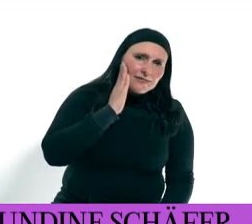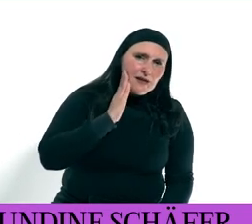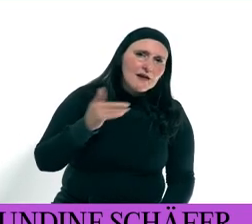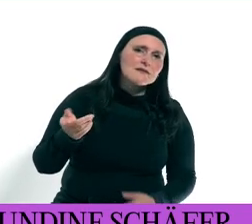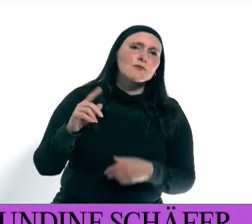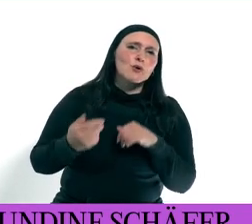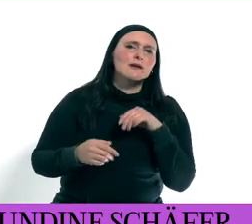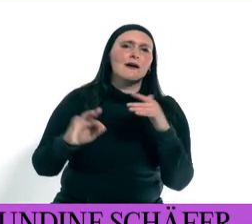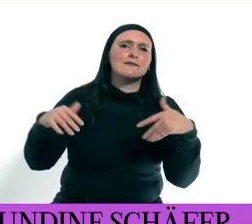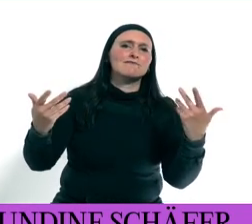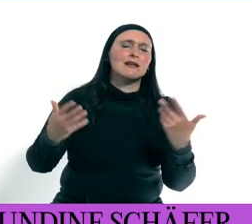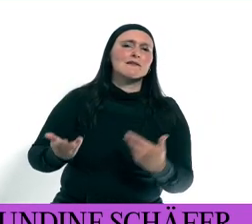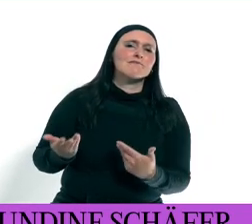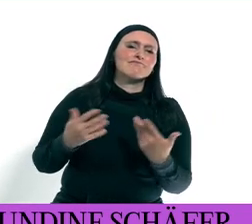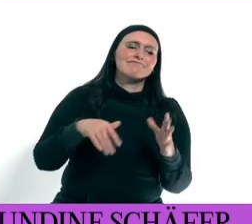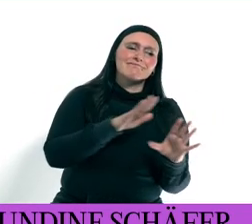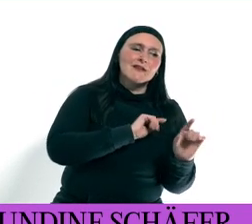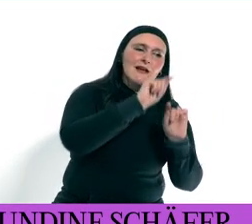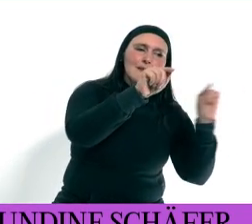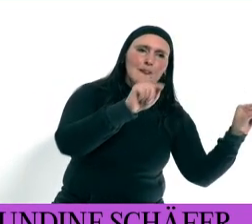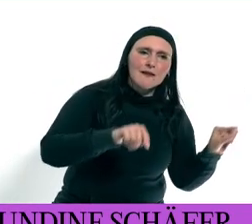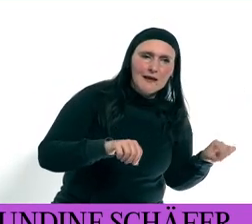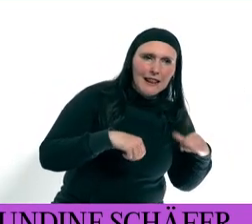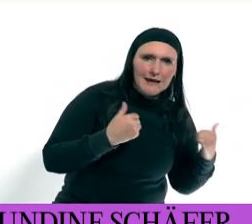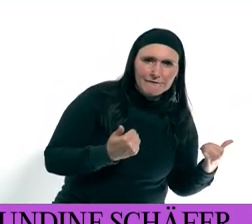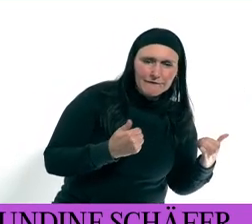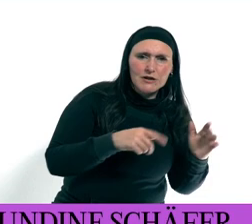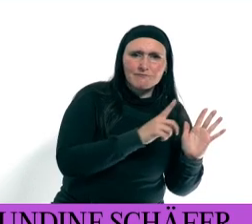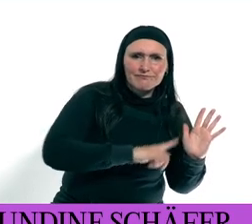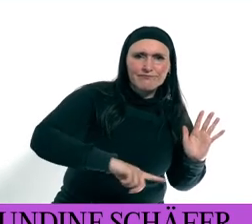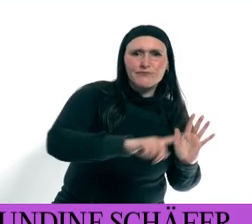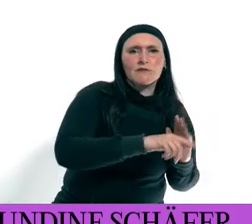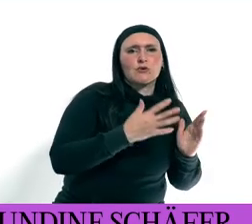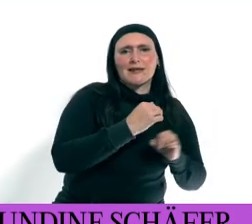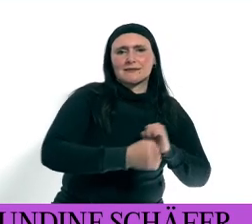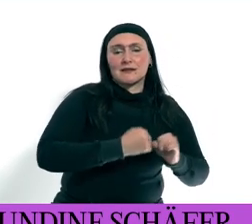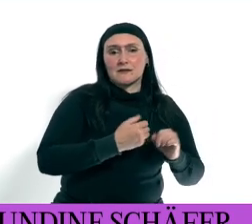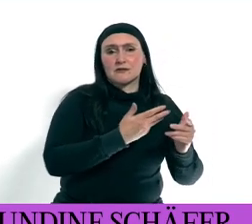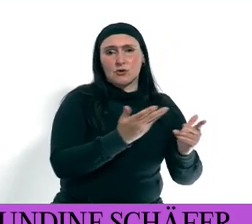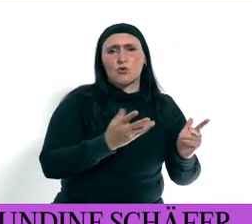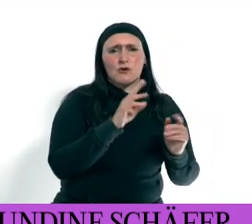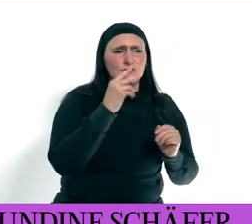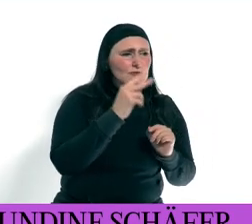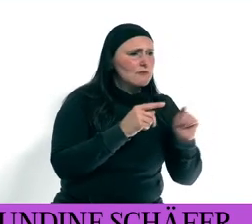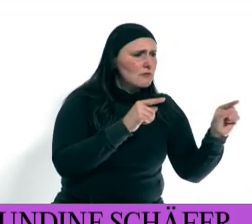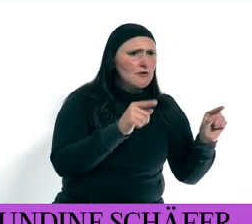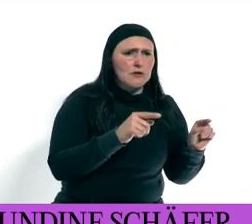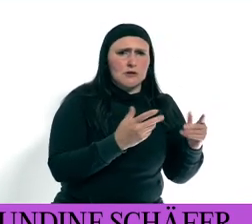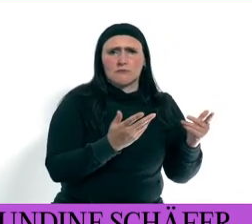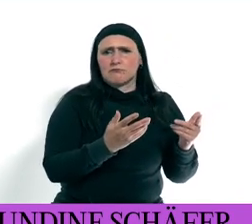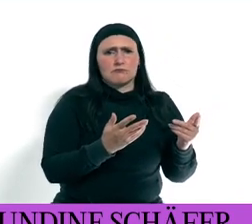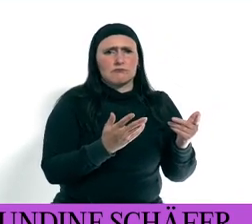an diesen Orten und deren Leben haben wir dokumentiert